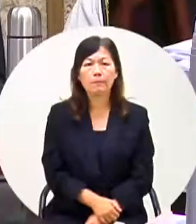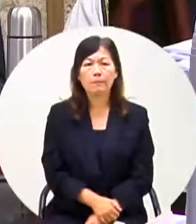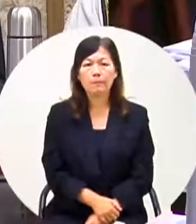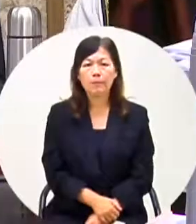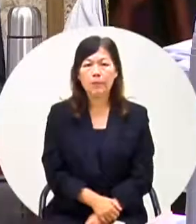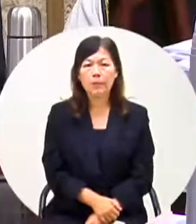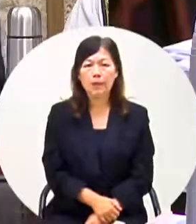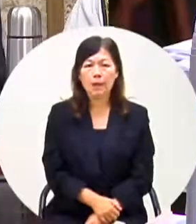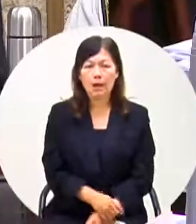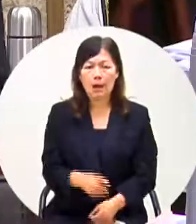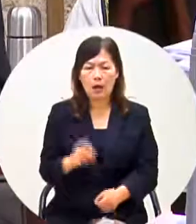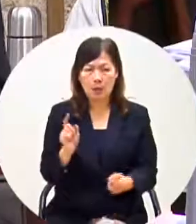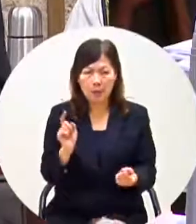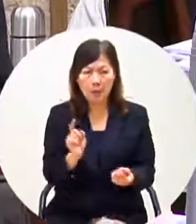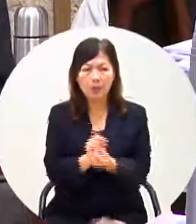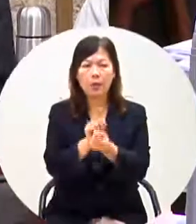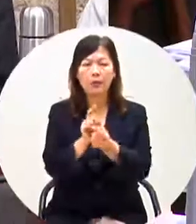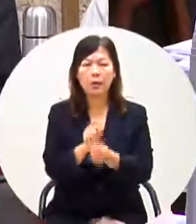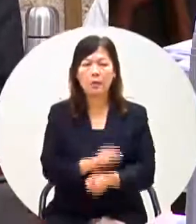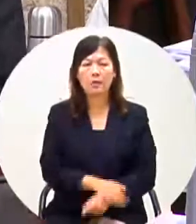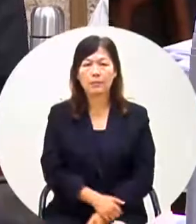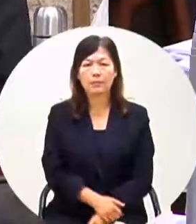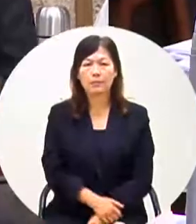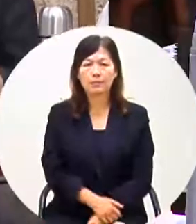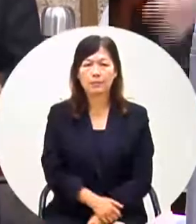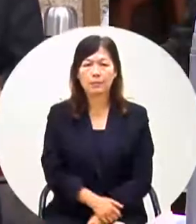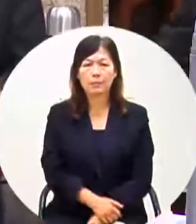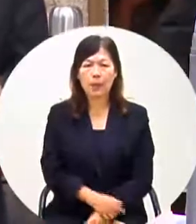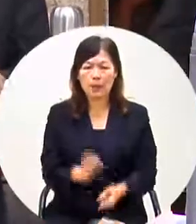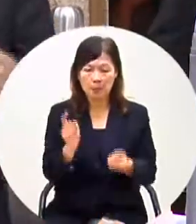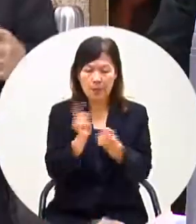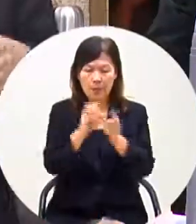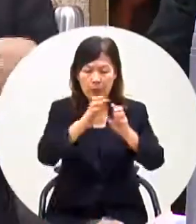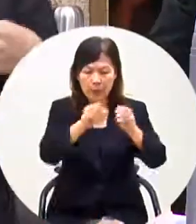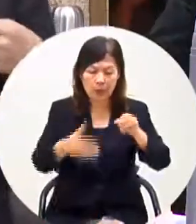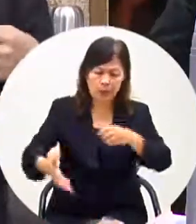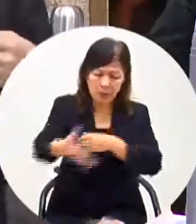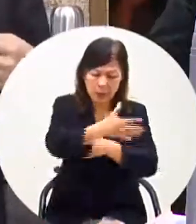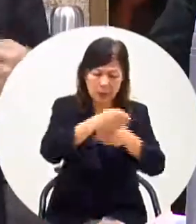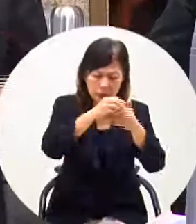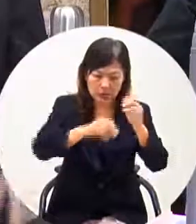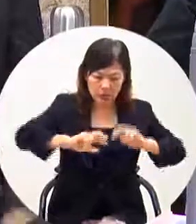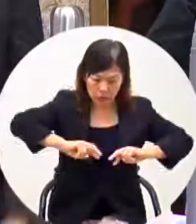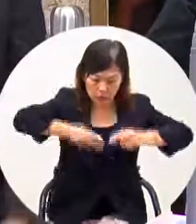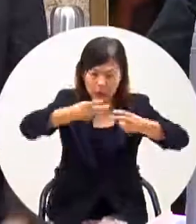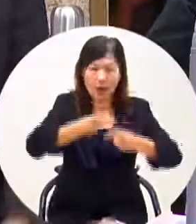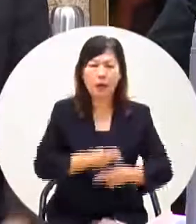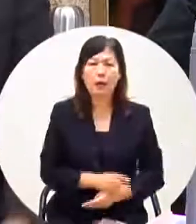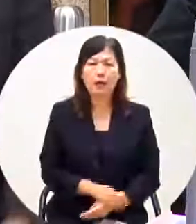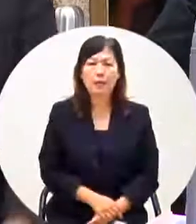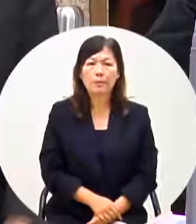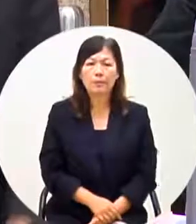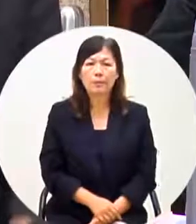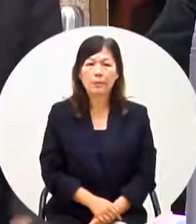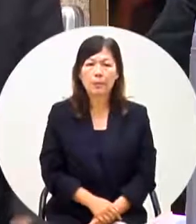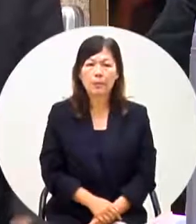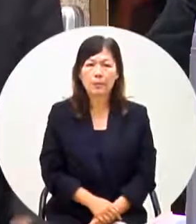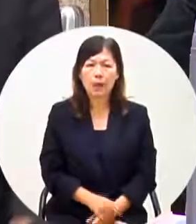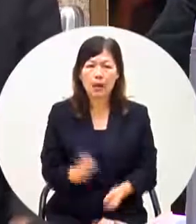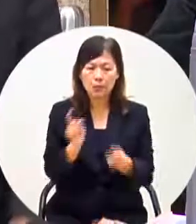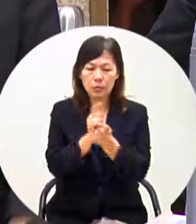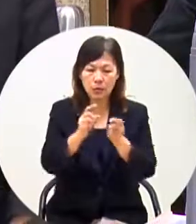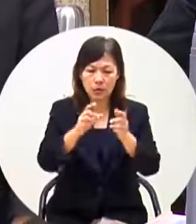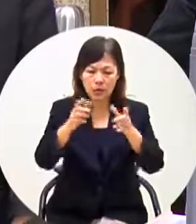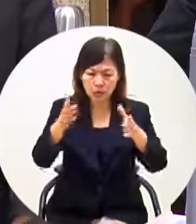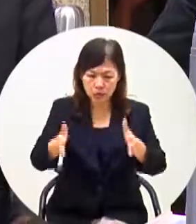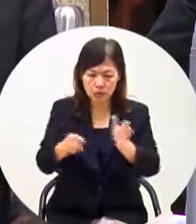个土地征收条例的一个改变，所以对着区段征收的即个案件，都